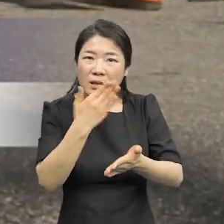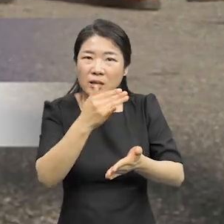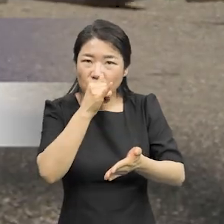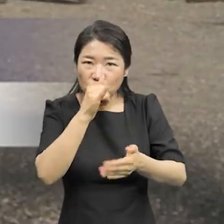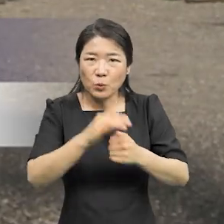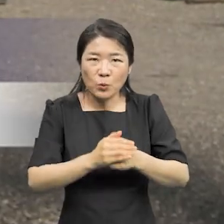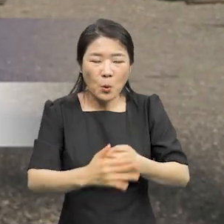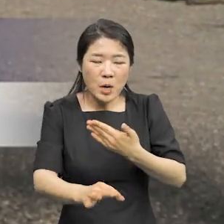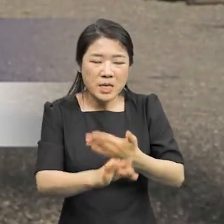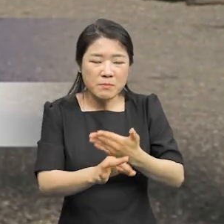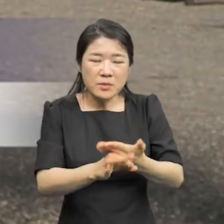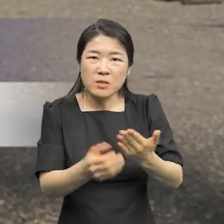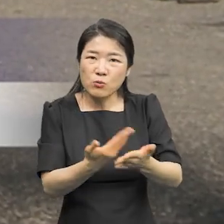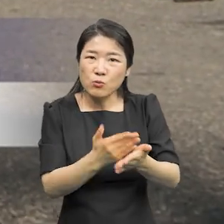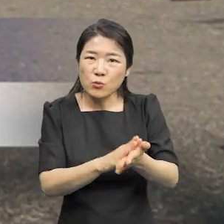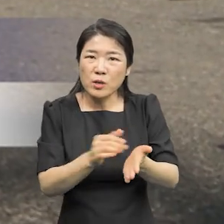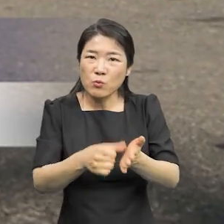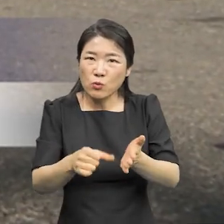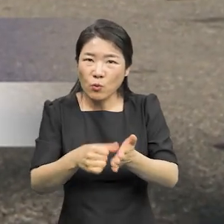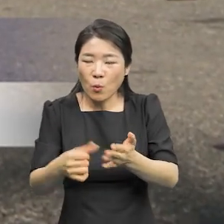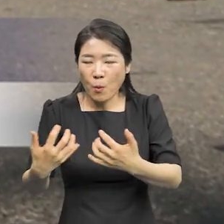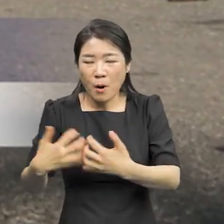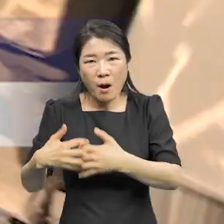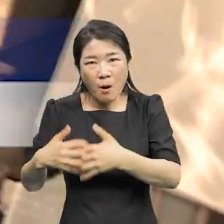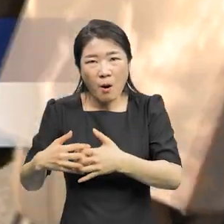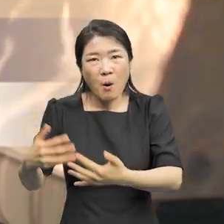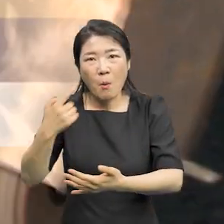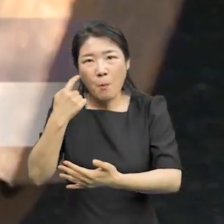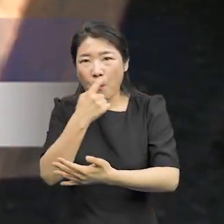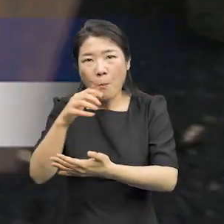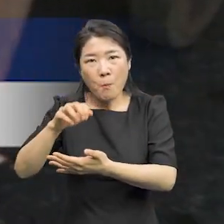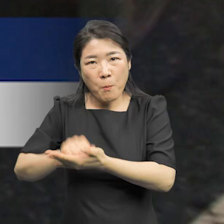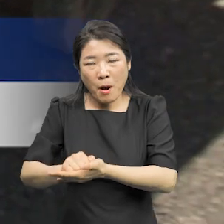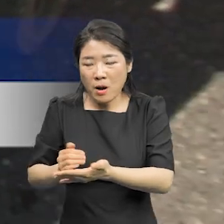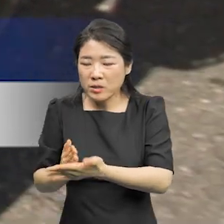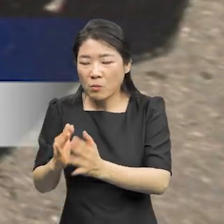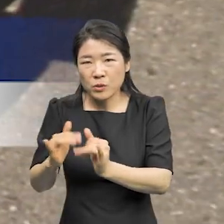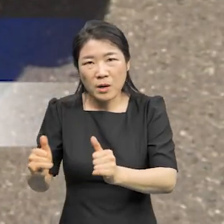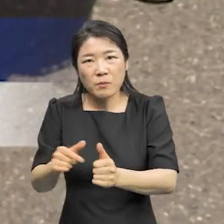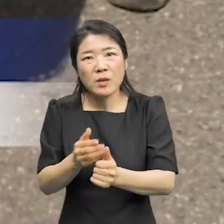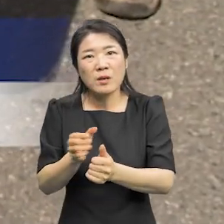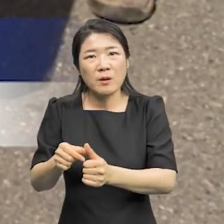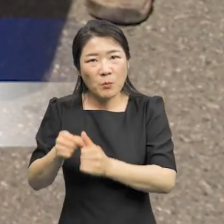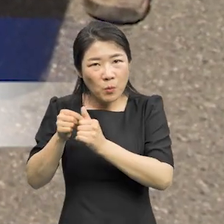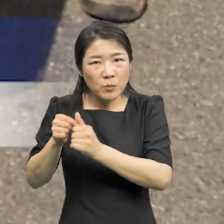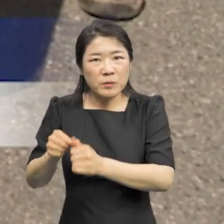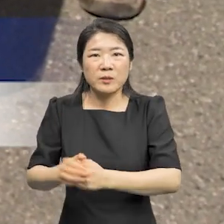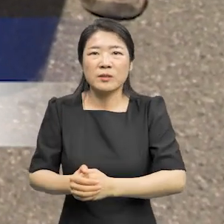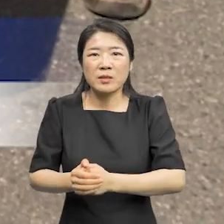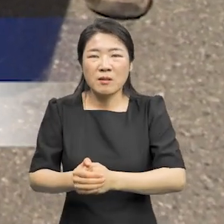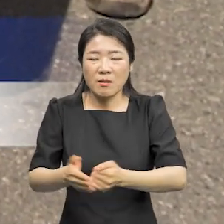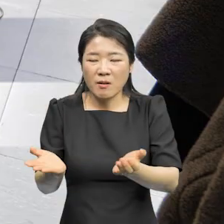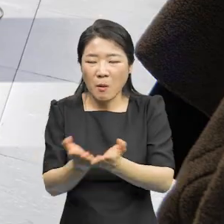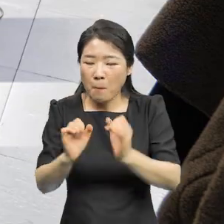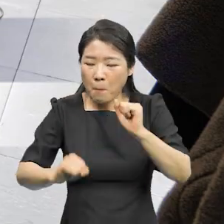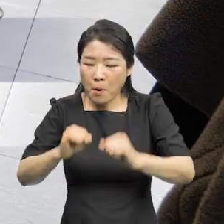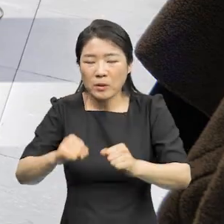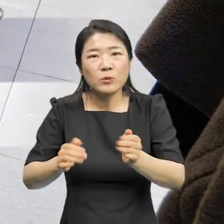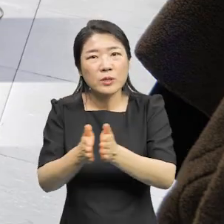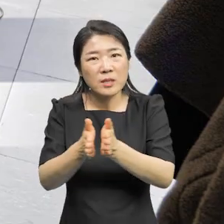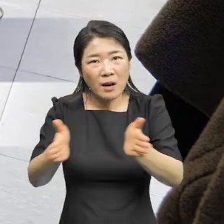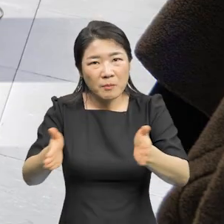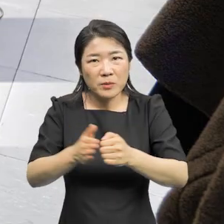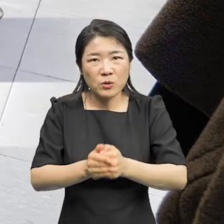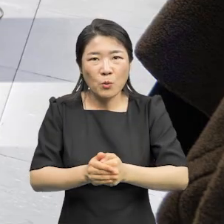도로 임시복구 자재 및 긴급 보수 장비 확보, 보수 전문 인력 편성 등 대응태세에 들어갔습니다. 이와